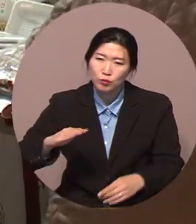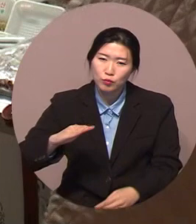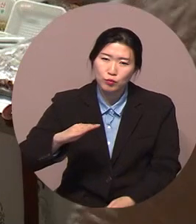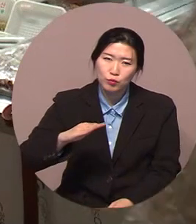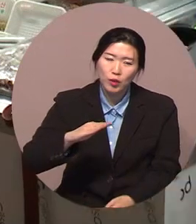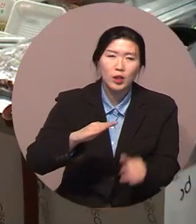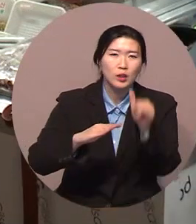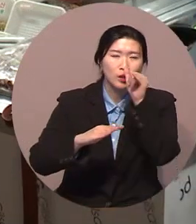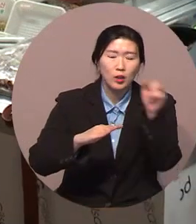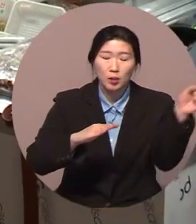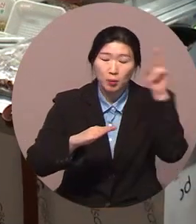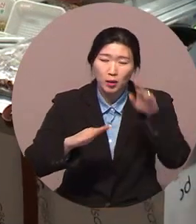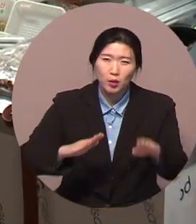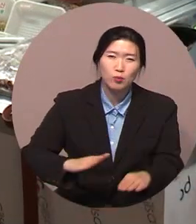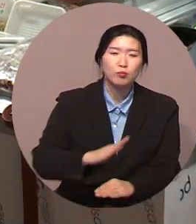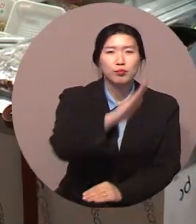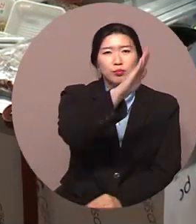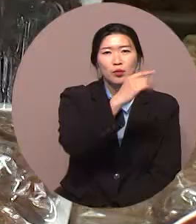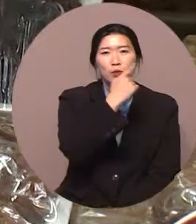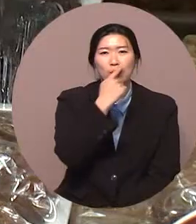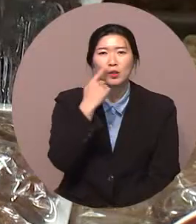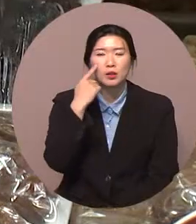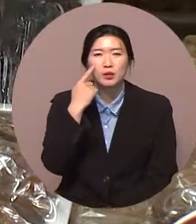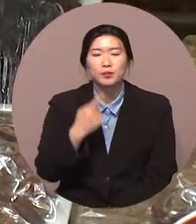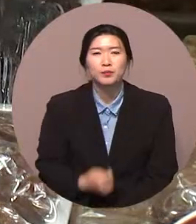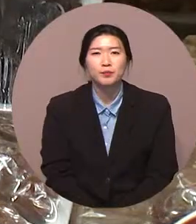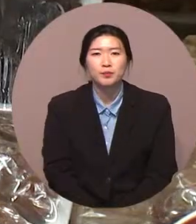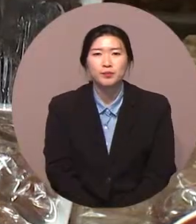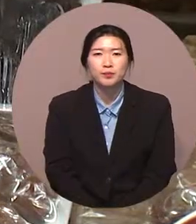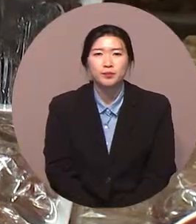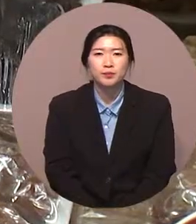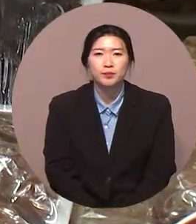곡선을 그렸으나 하반기부터 가파른 상승세를 보인 것으로 분석됐습니다